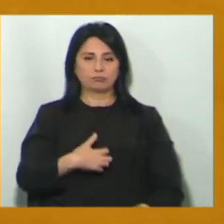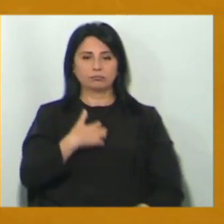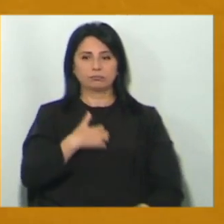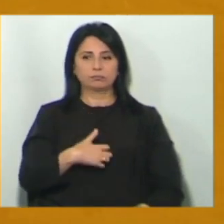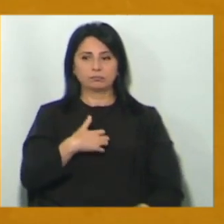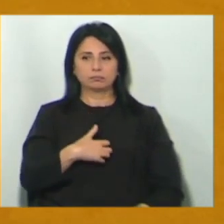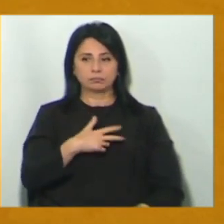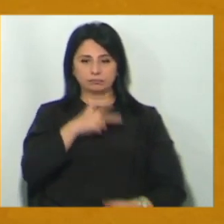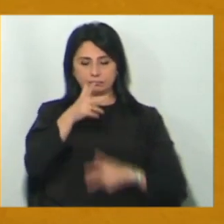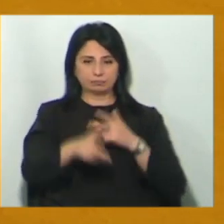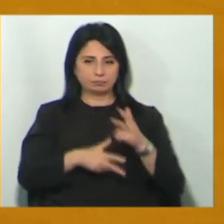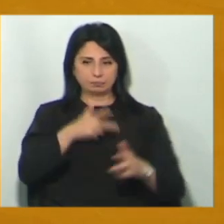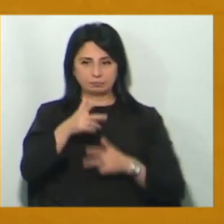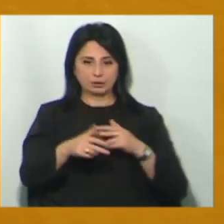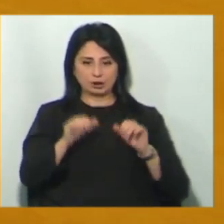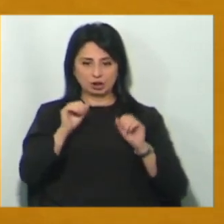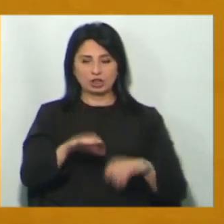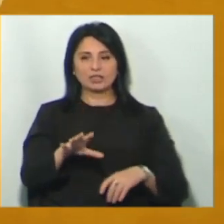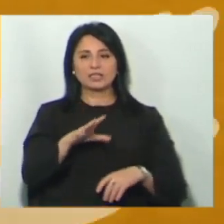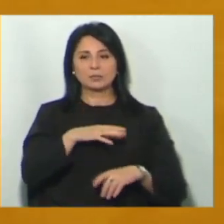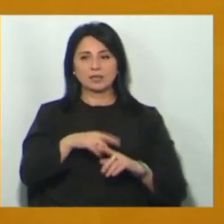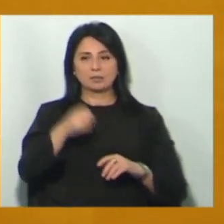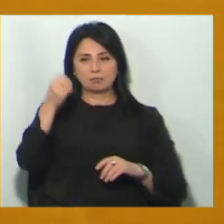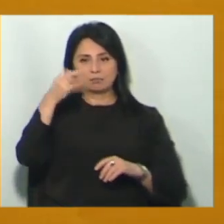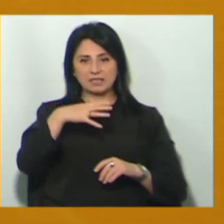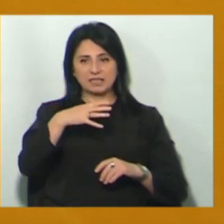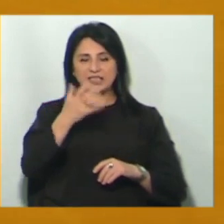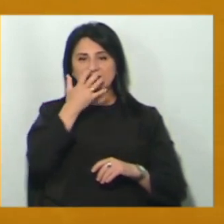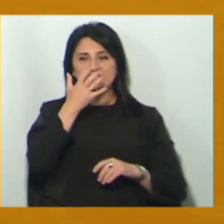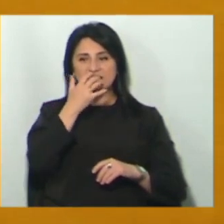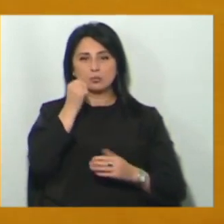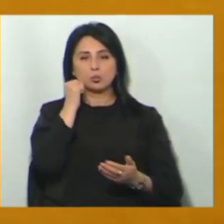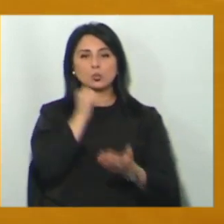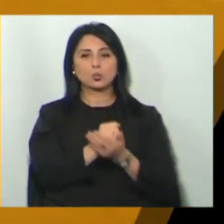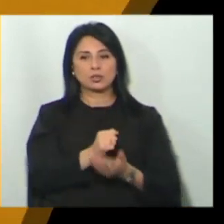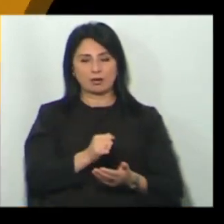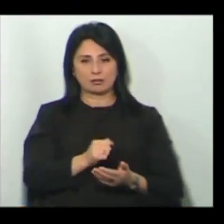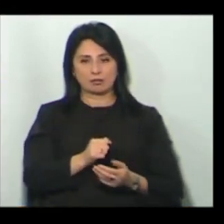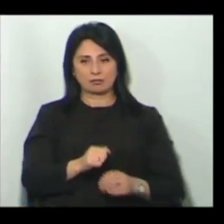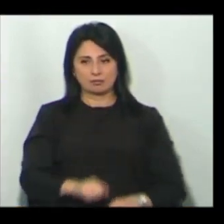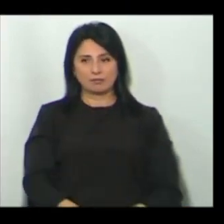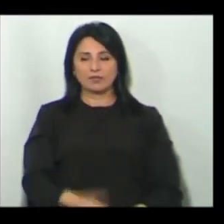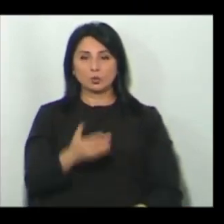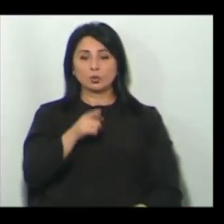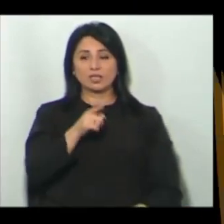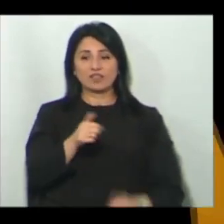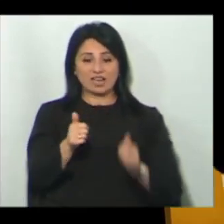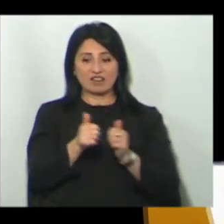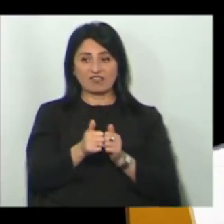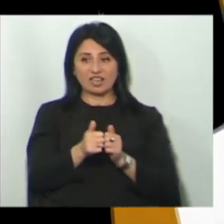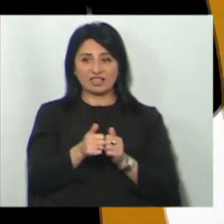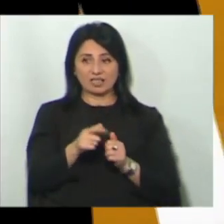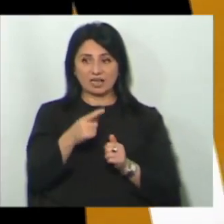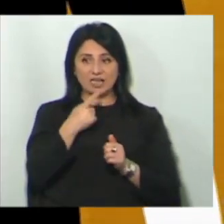რევა ან ღებინება შეიძლება იყოს მზის ან სითფური დაბრის პირველი ნიშნები თუ თქვენს გვერდით